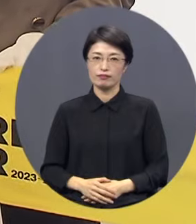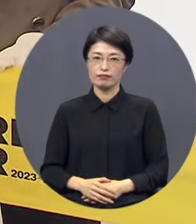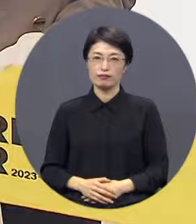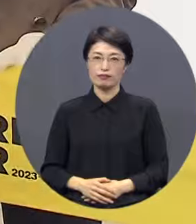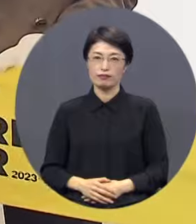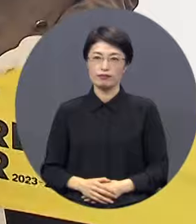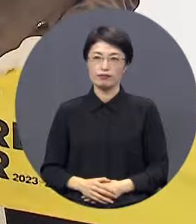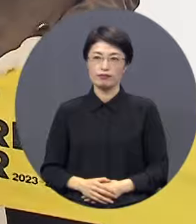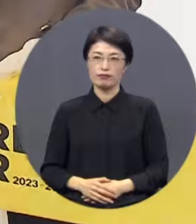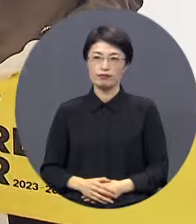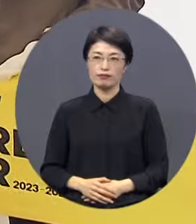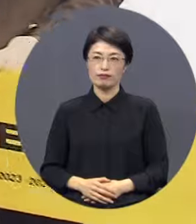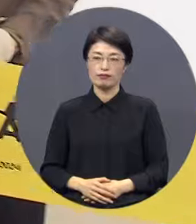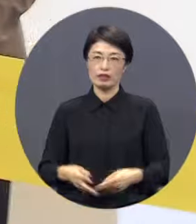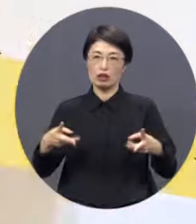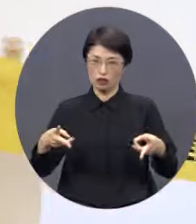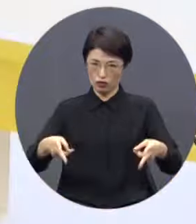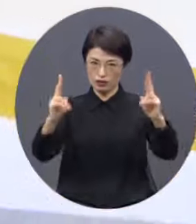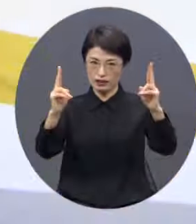셋, 커팅!